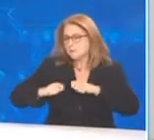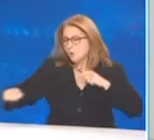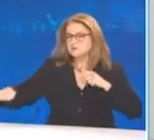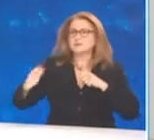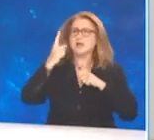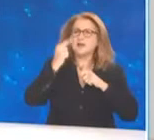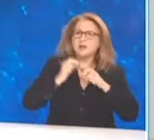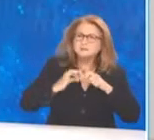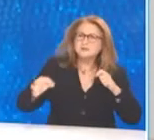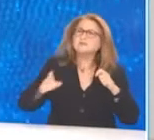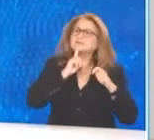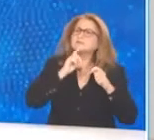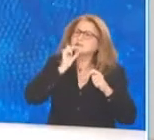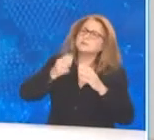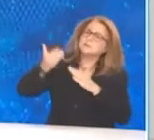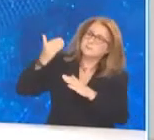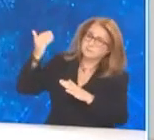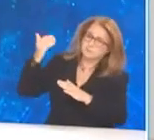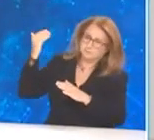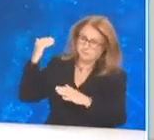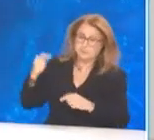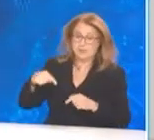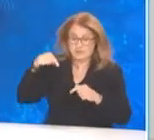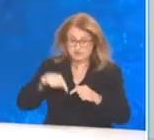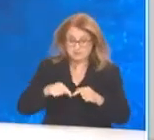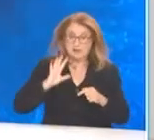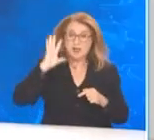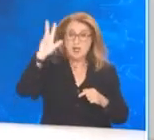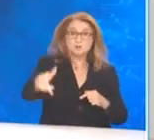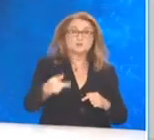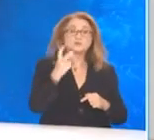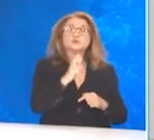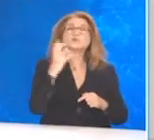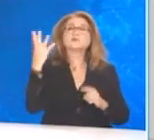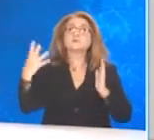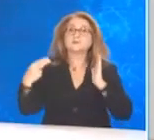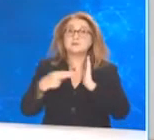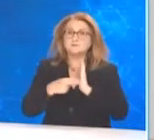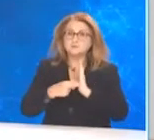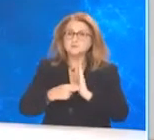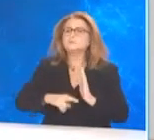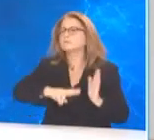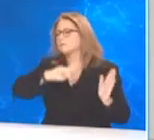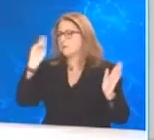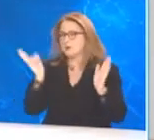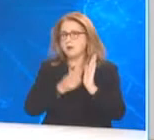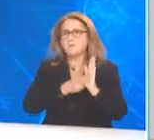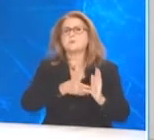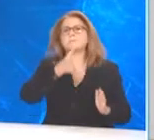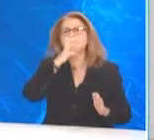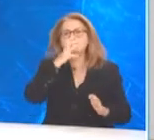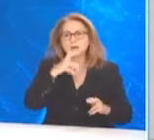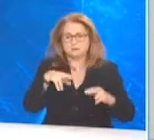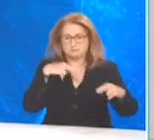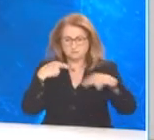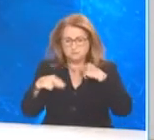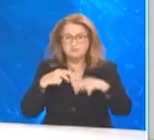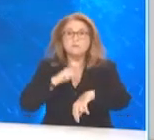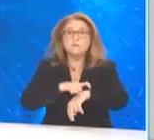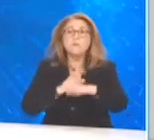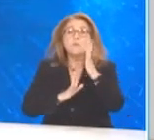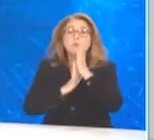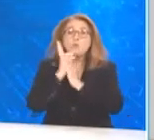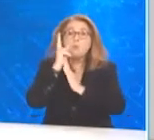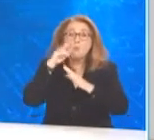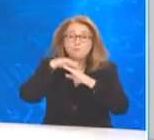από σήμερα και μέχρι τις 24 Αυγούστου, απαγορεύεται η λειτουργία των καταστημάτων υγειονομικού ενδιαφέροντος από τα μεσάνυχτα μέχρι τις